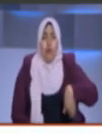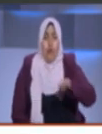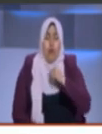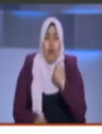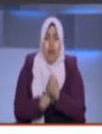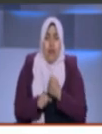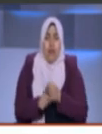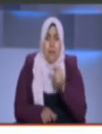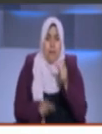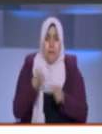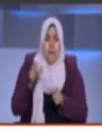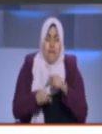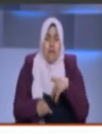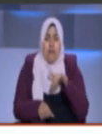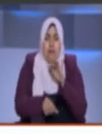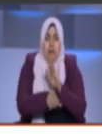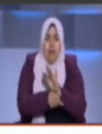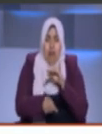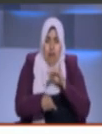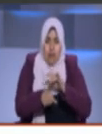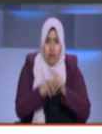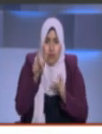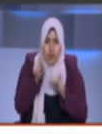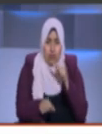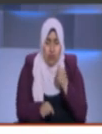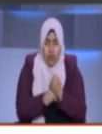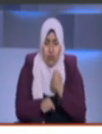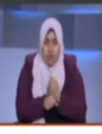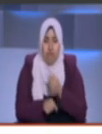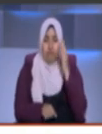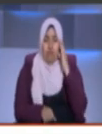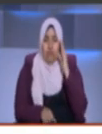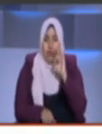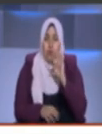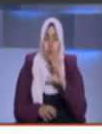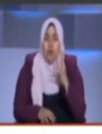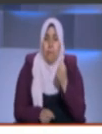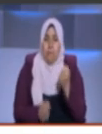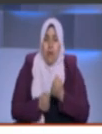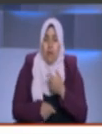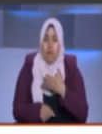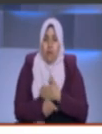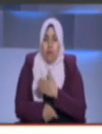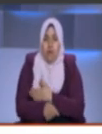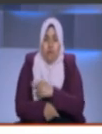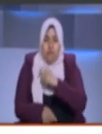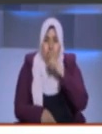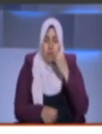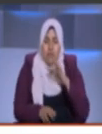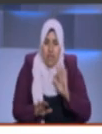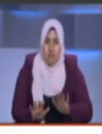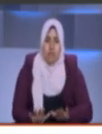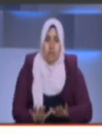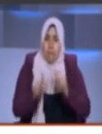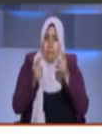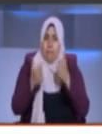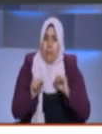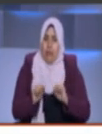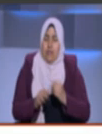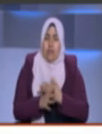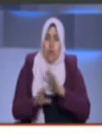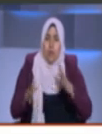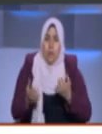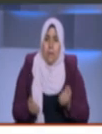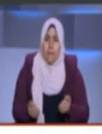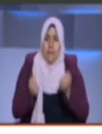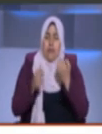مجال الرعاية الصحية، وشدد على أدرهم وقال أنه لابد أن ننهض بهذا البلد بكم ومن أجل